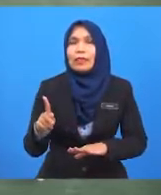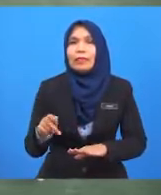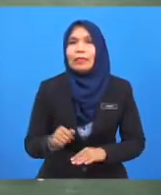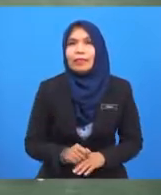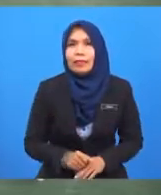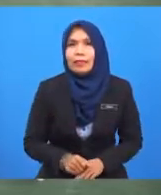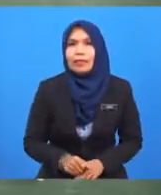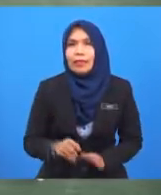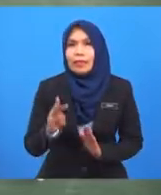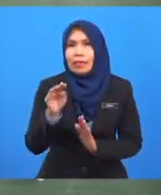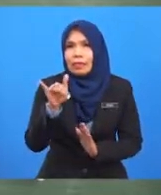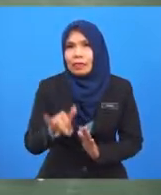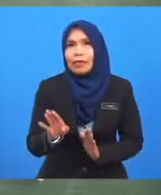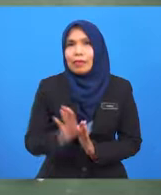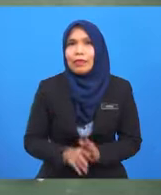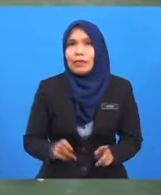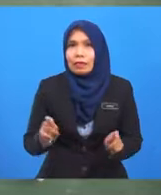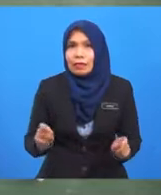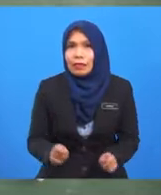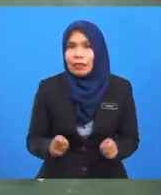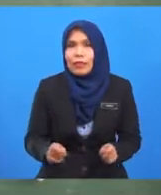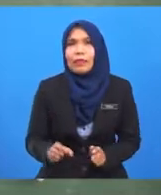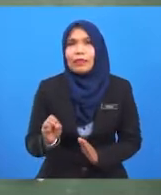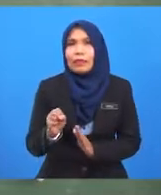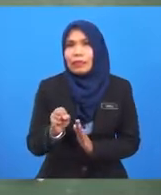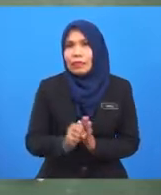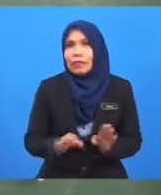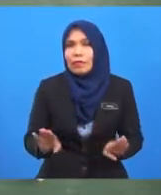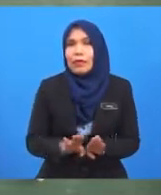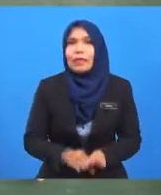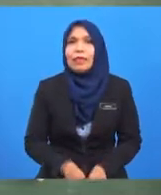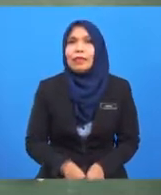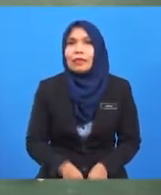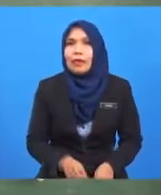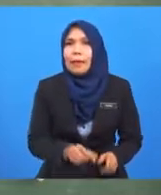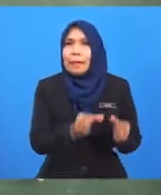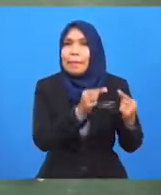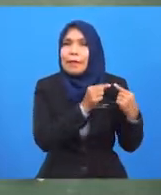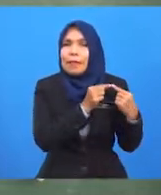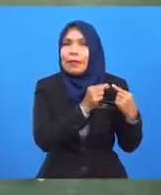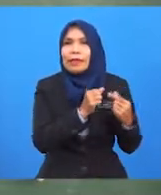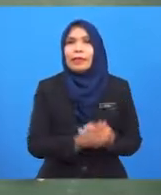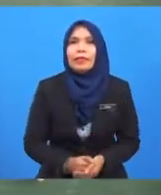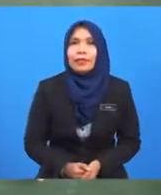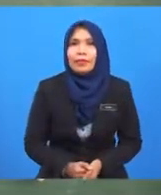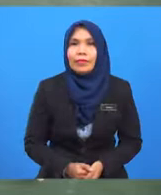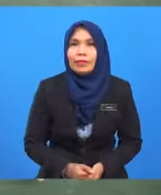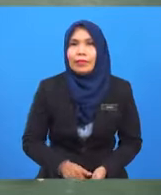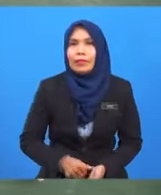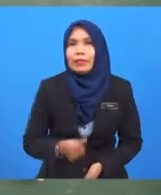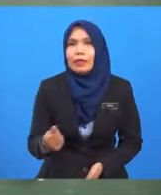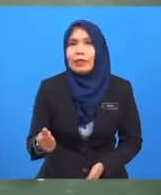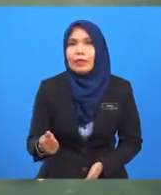bertindak sebagai beban. Manakala, fulcrum pula berfungsi pada alat